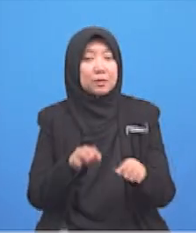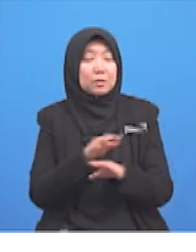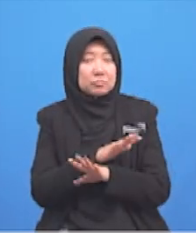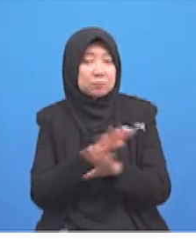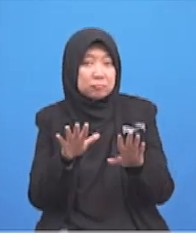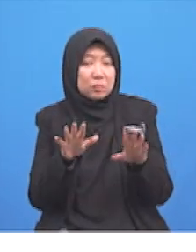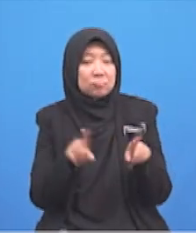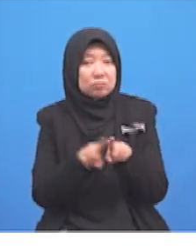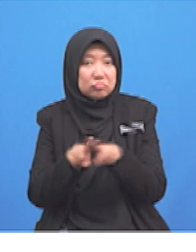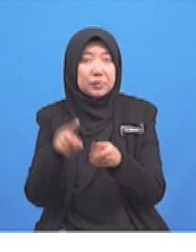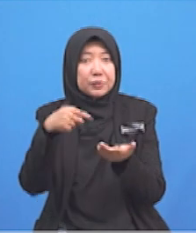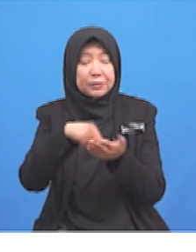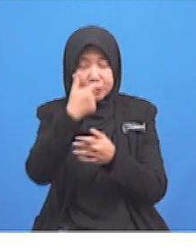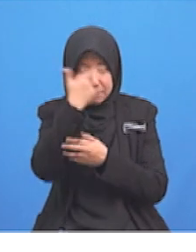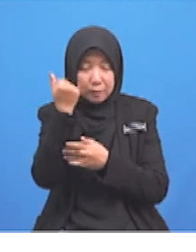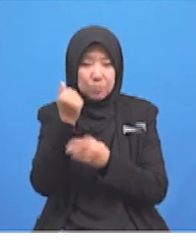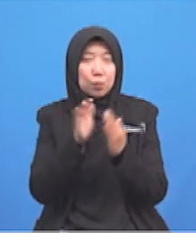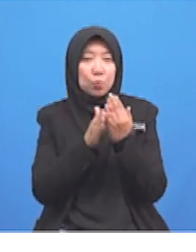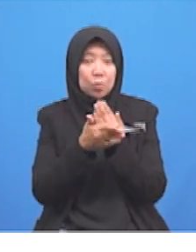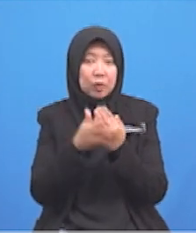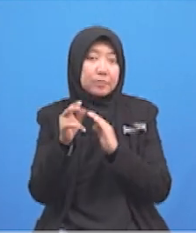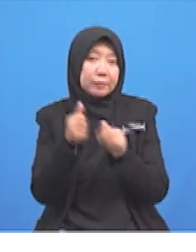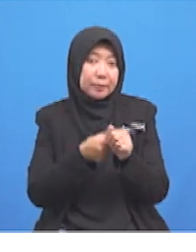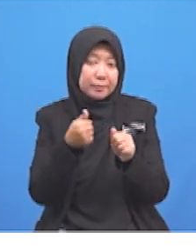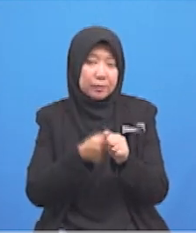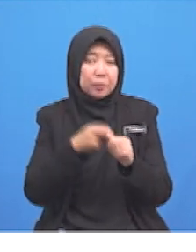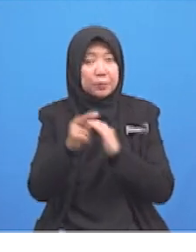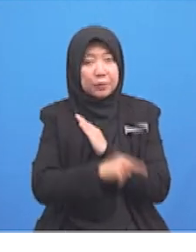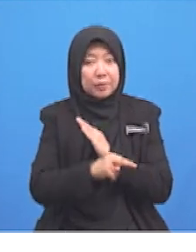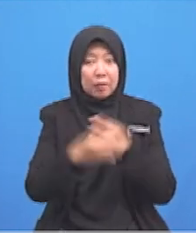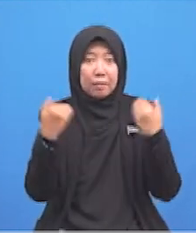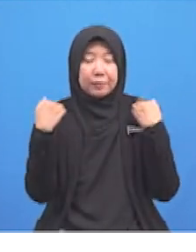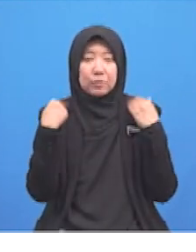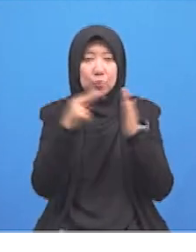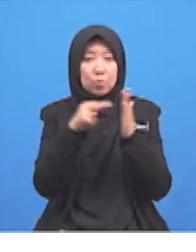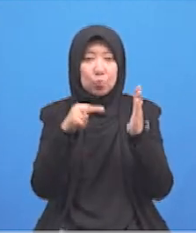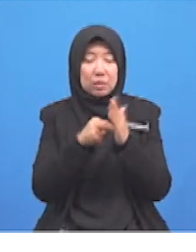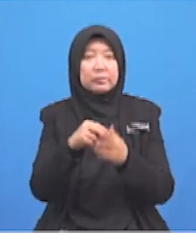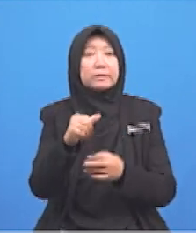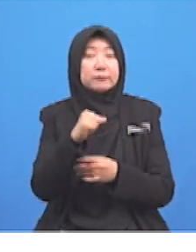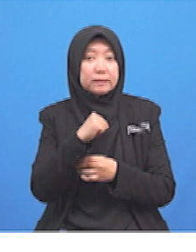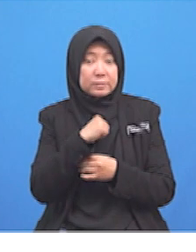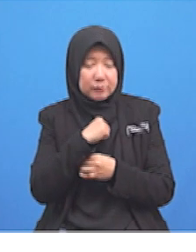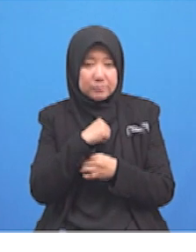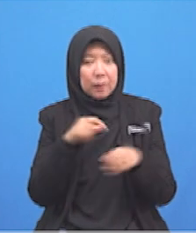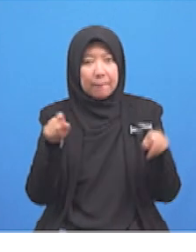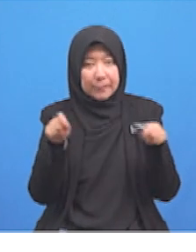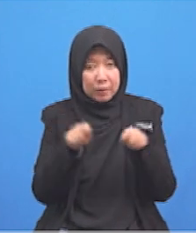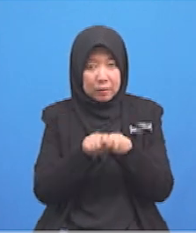Ketidakseragaman ini disebabkan oleh setiap negeri tersebut yang mempunyai undang-undang sendiri